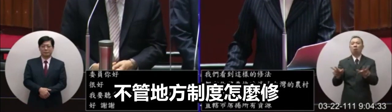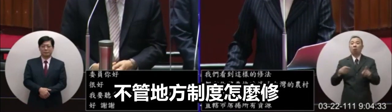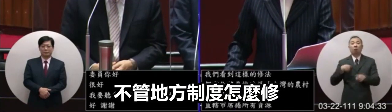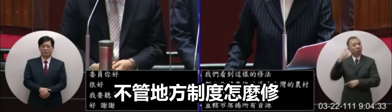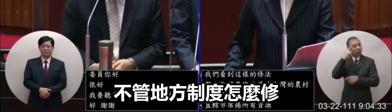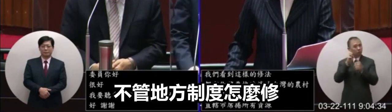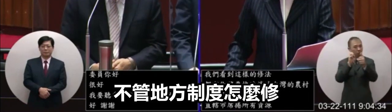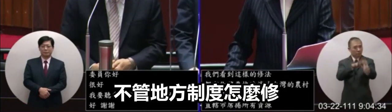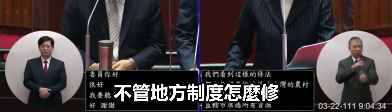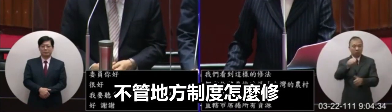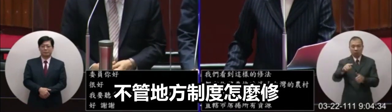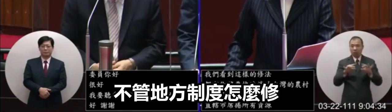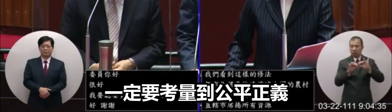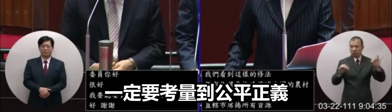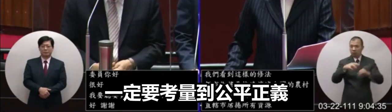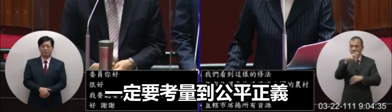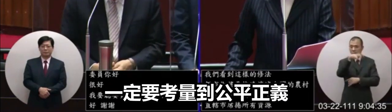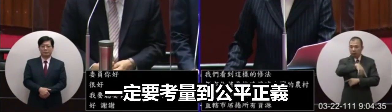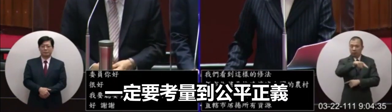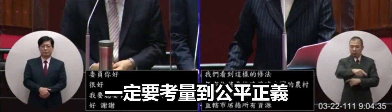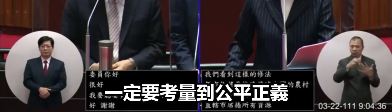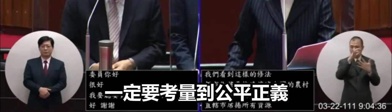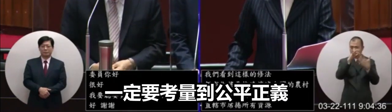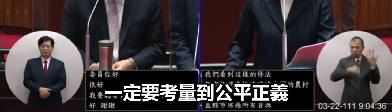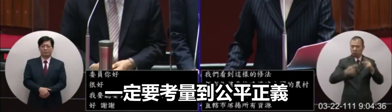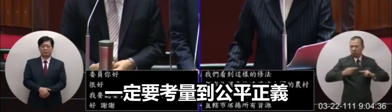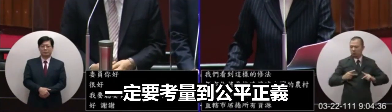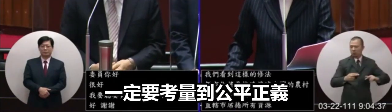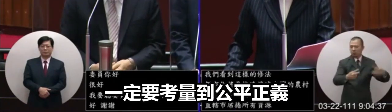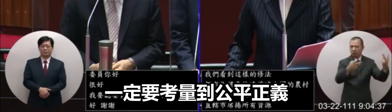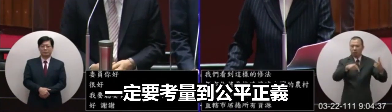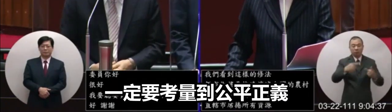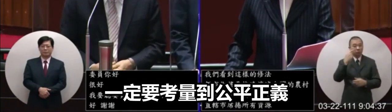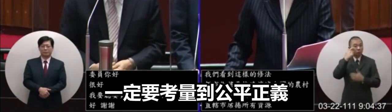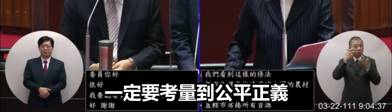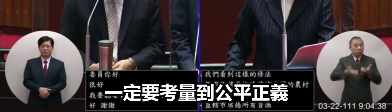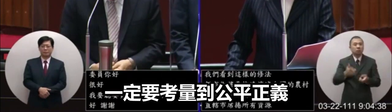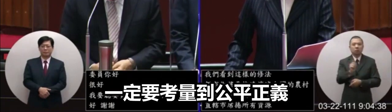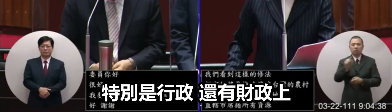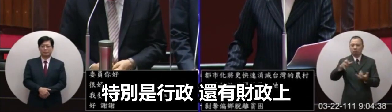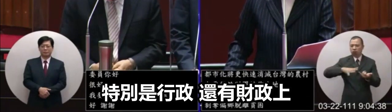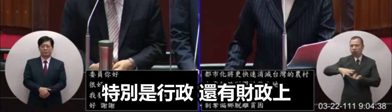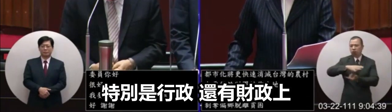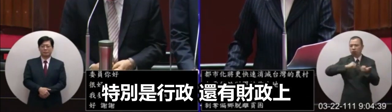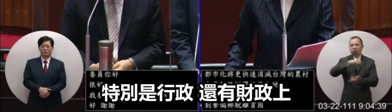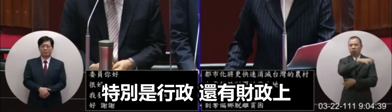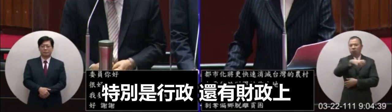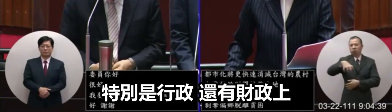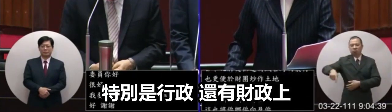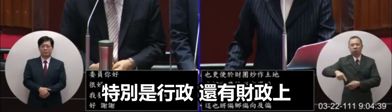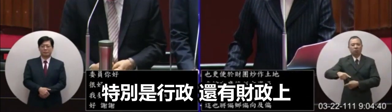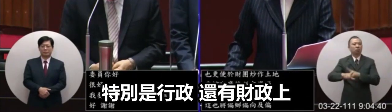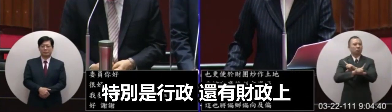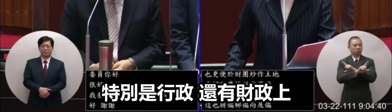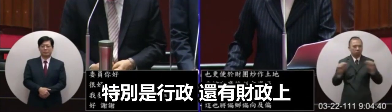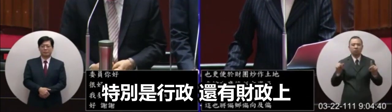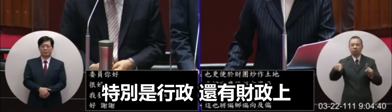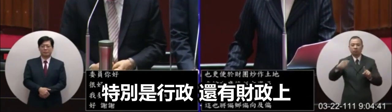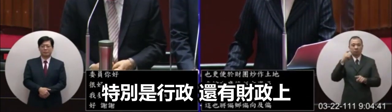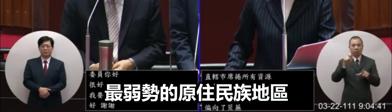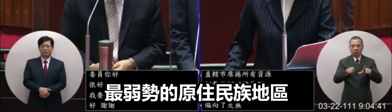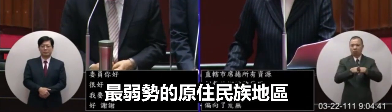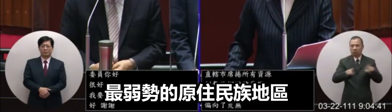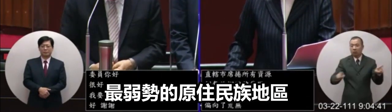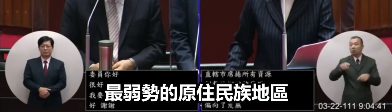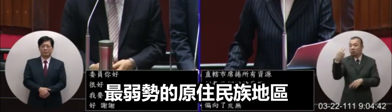地方制度怎么修，一定要考量到公平正义，特别是行政还有财政